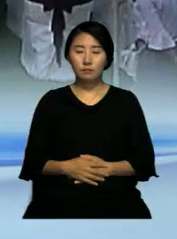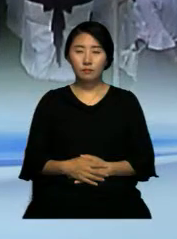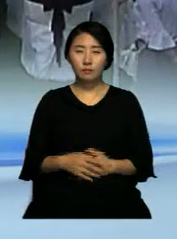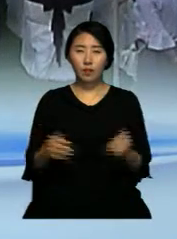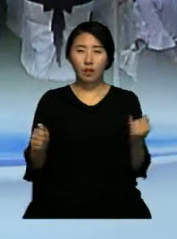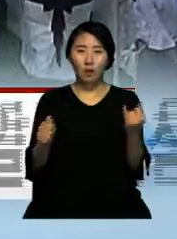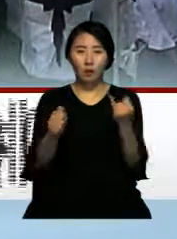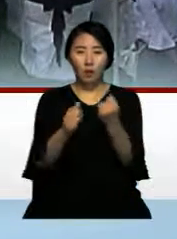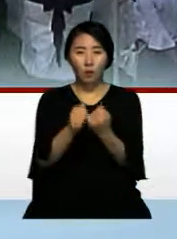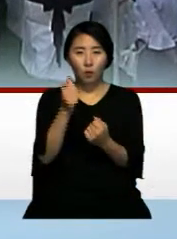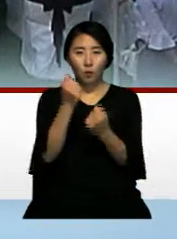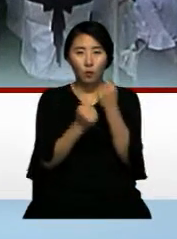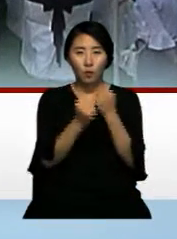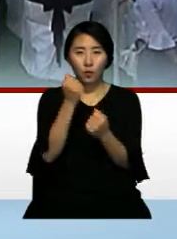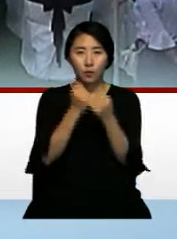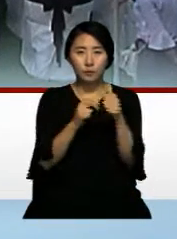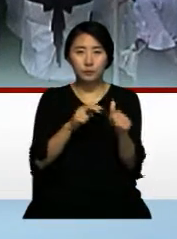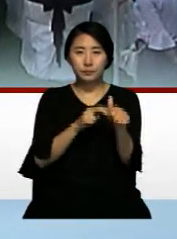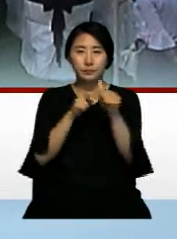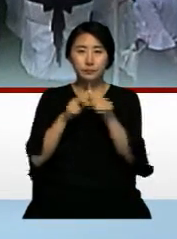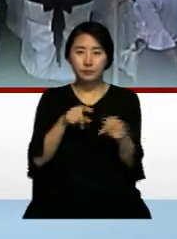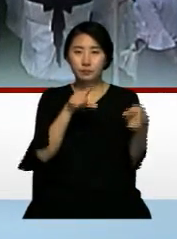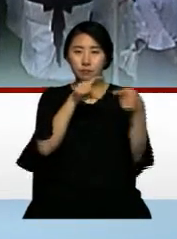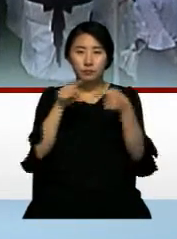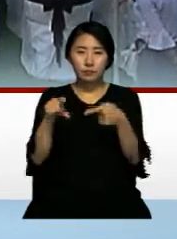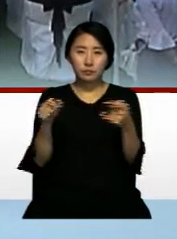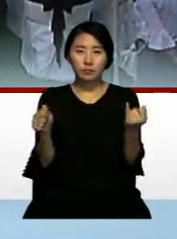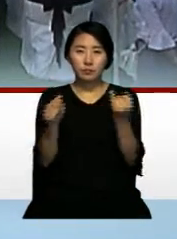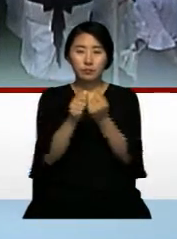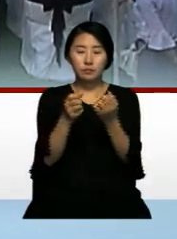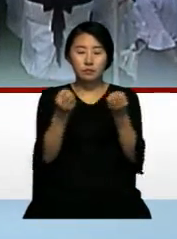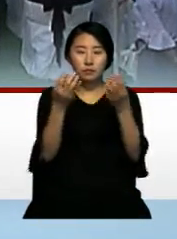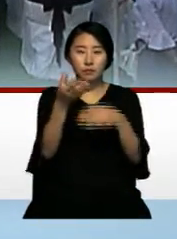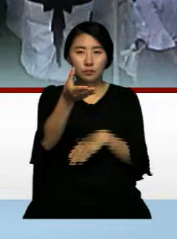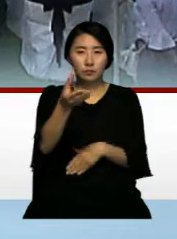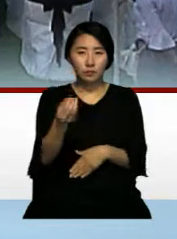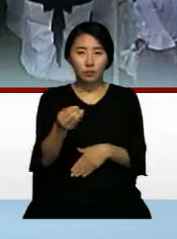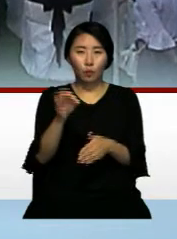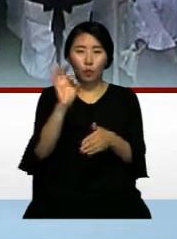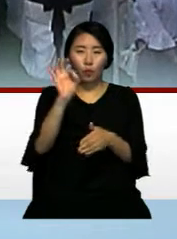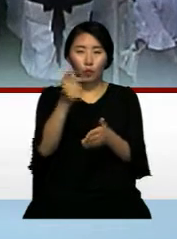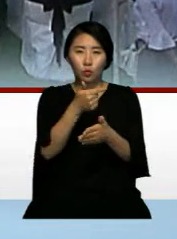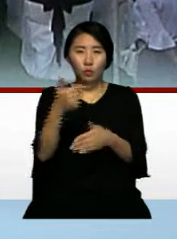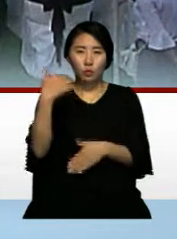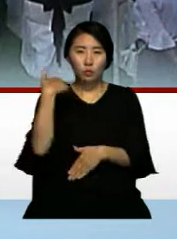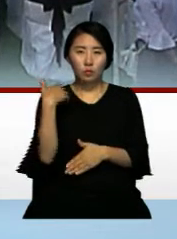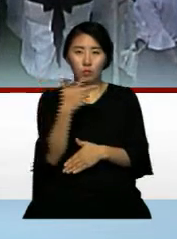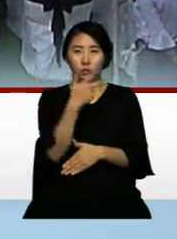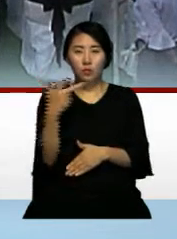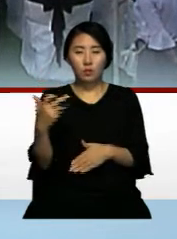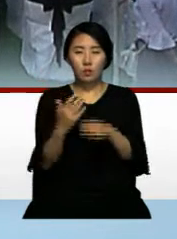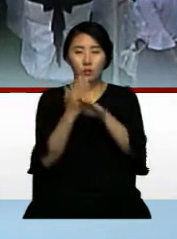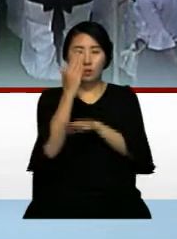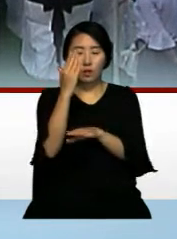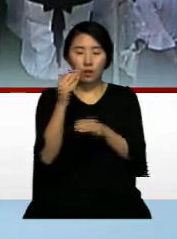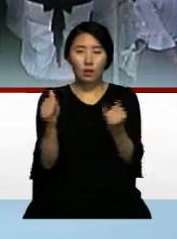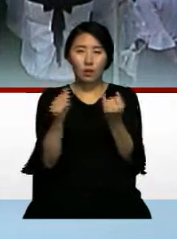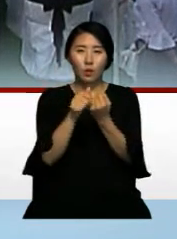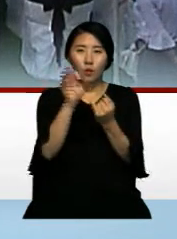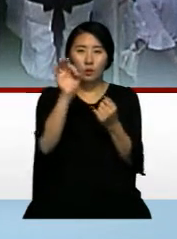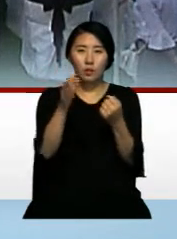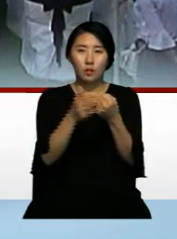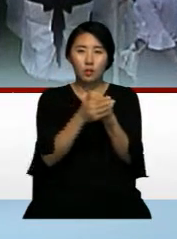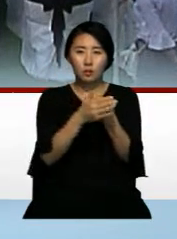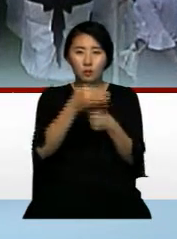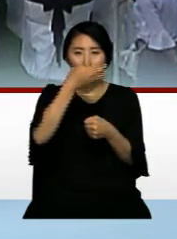한 결혼 컨설팅 업체가 조사한 평균 예식장 대여료는 수백에서 수천을 넘나듭니다. 이러다 보니 결혼 비용에